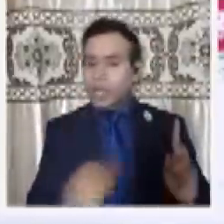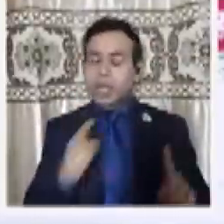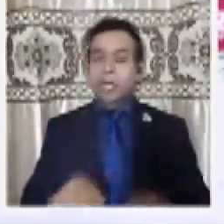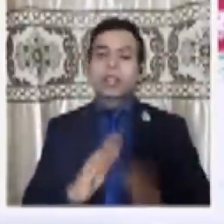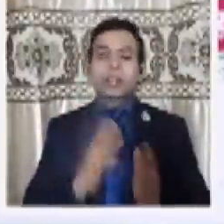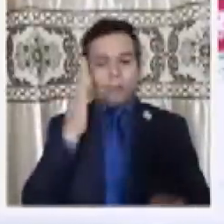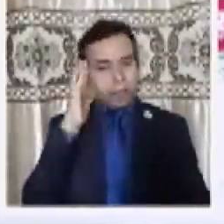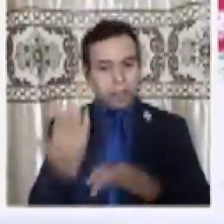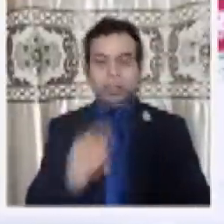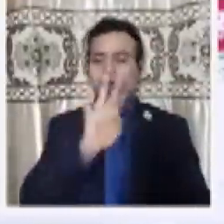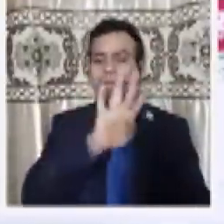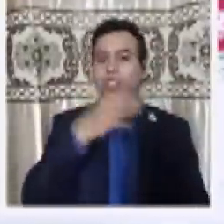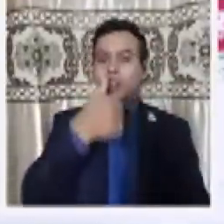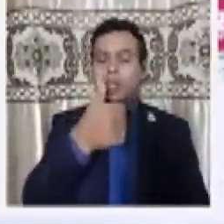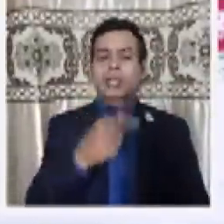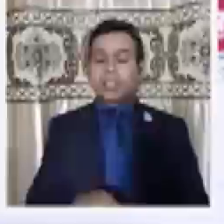46.96%।